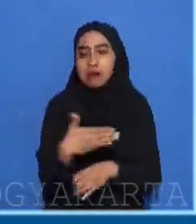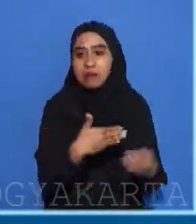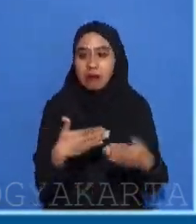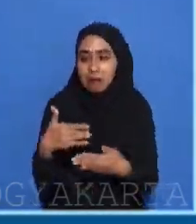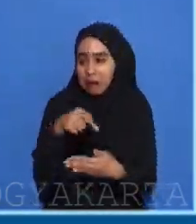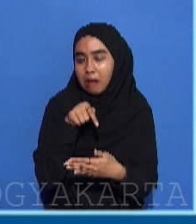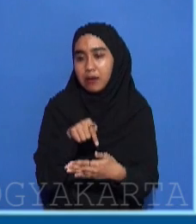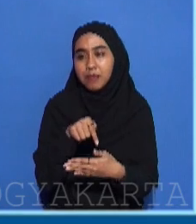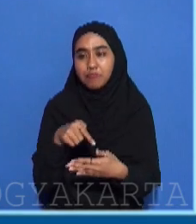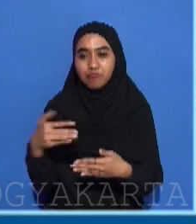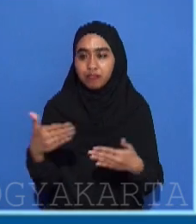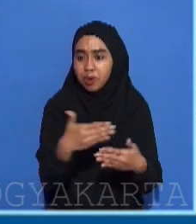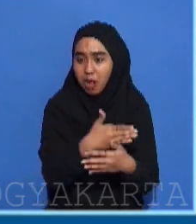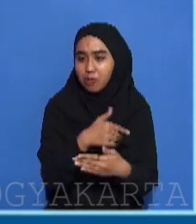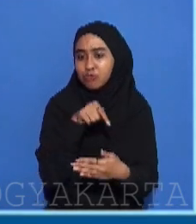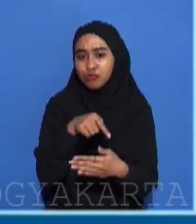hias